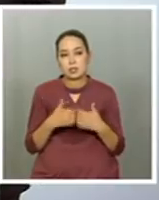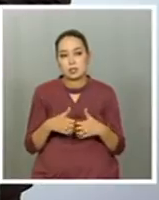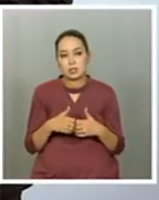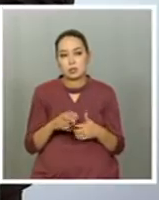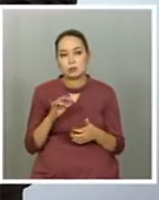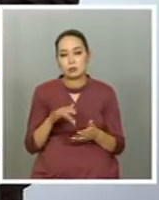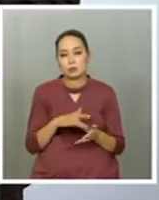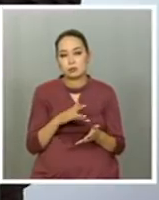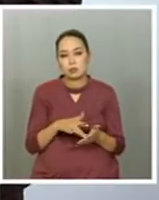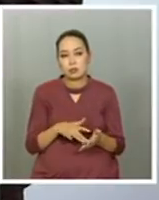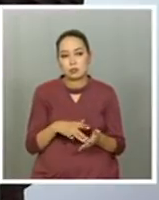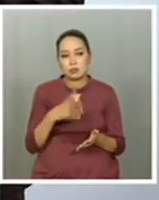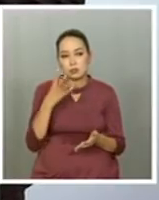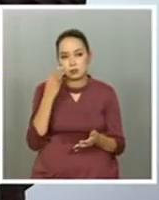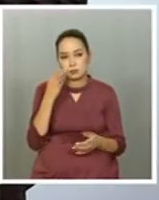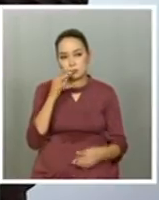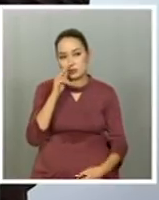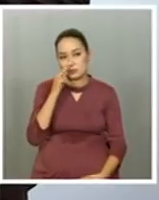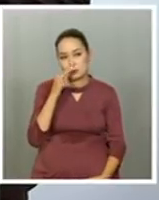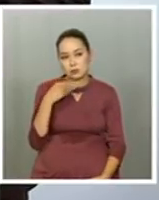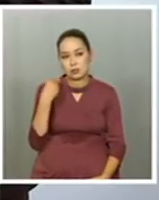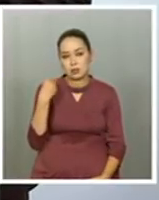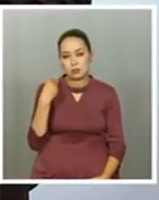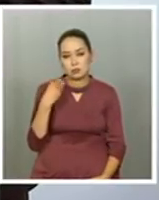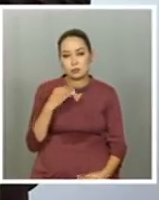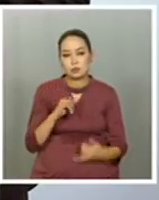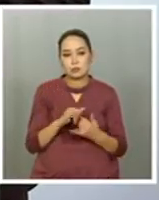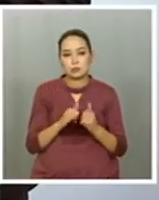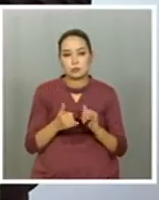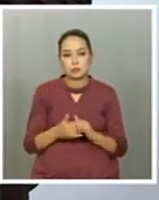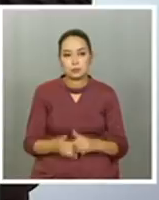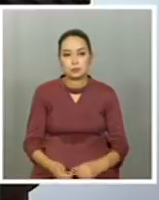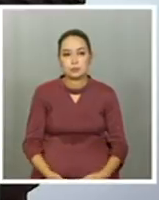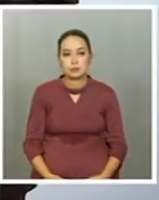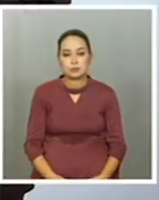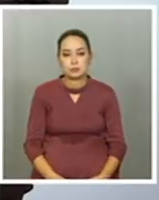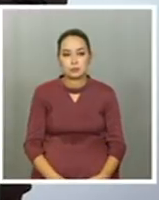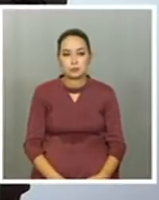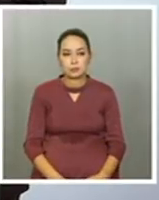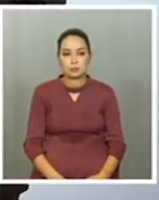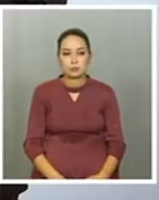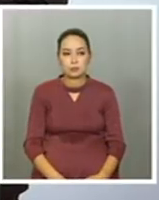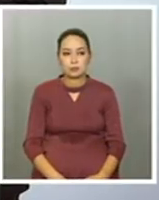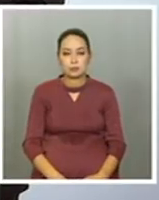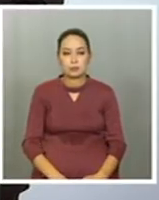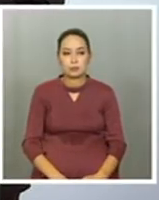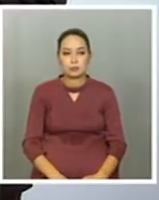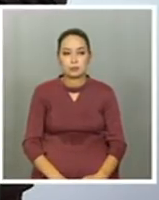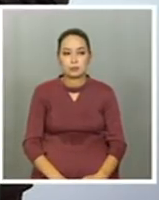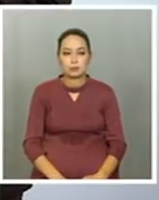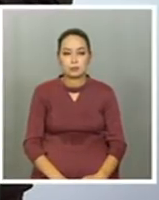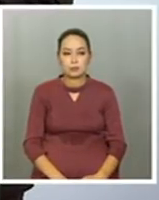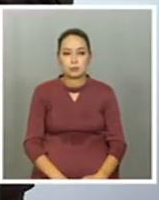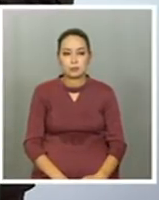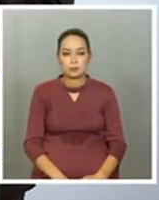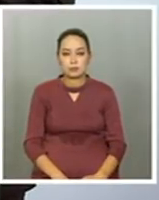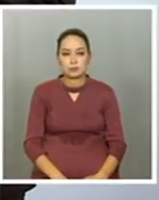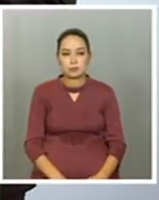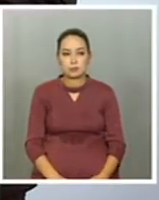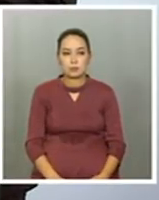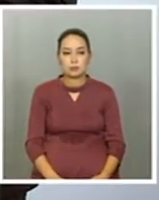Нұрсұлтан, Алматы, Шымкент, Ақтөбе және Өскемен қалалары. Яғни осы хаб қалалар негізінде бұлар